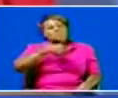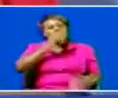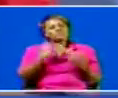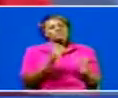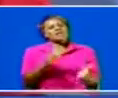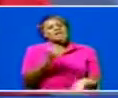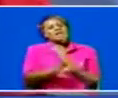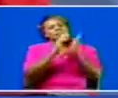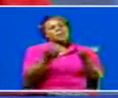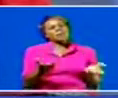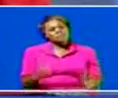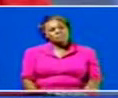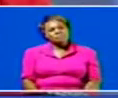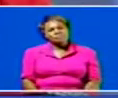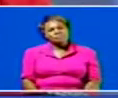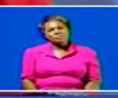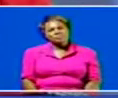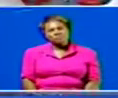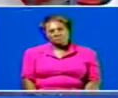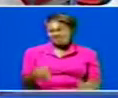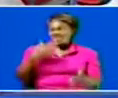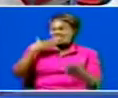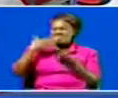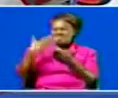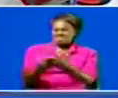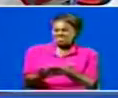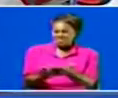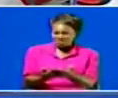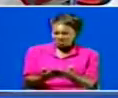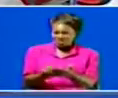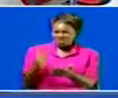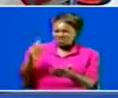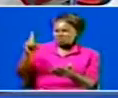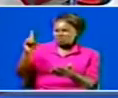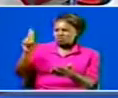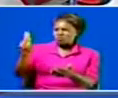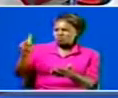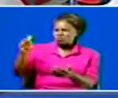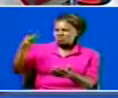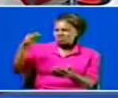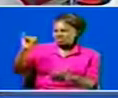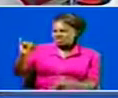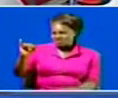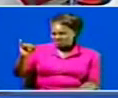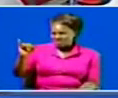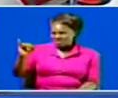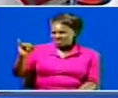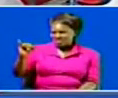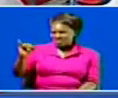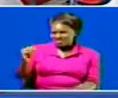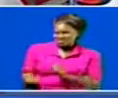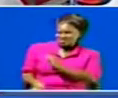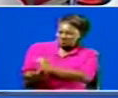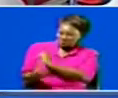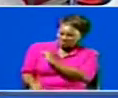Sasa wasaidiwa wapi? Safi kabisa. Asante sana Kadzo Ndunde. Ndunde. Kwa kuweza kutupa